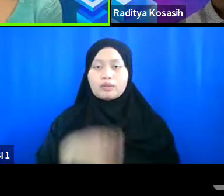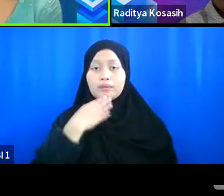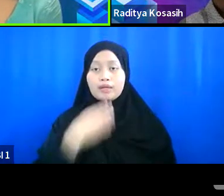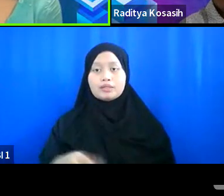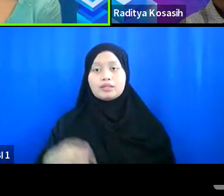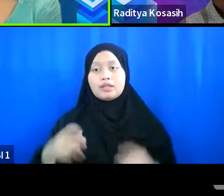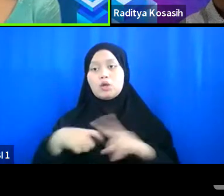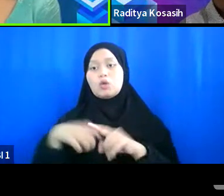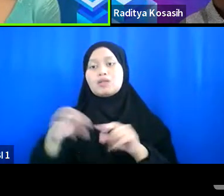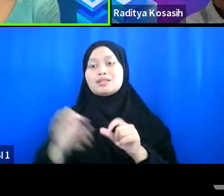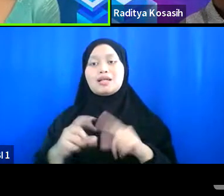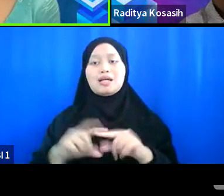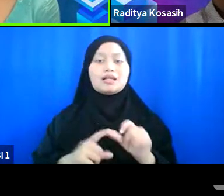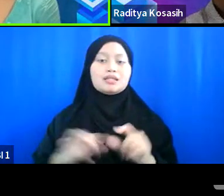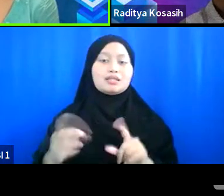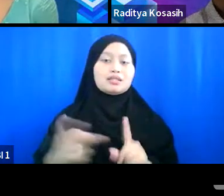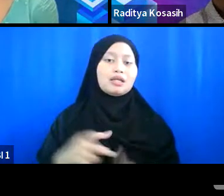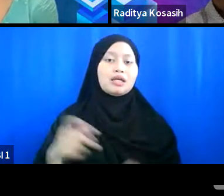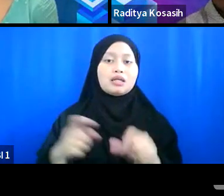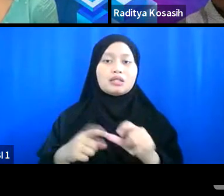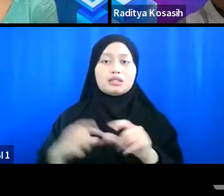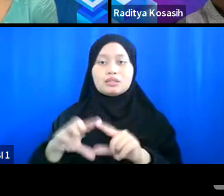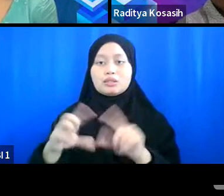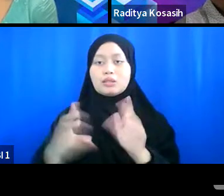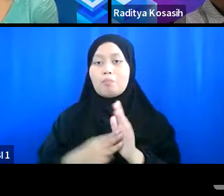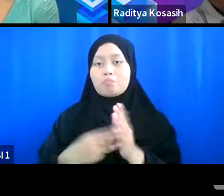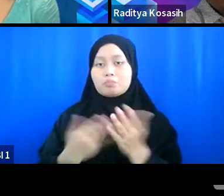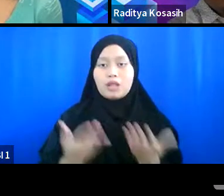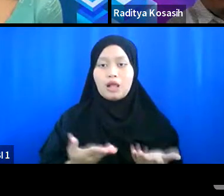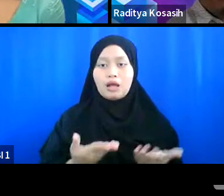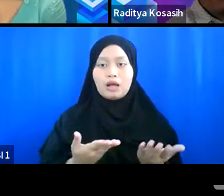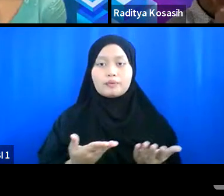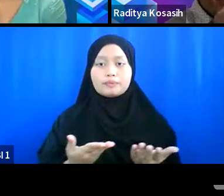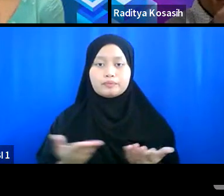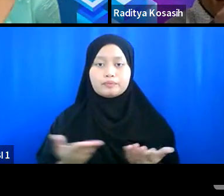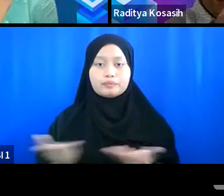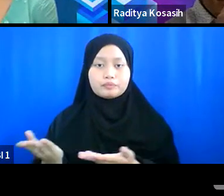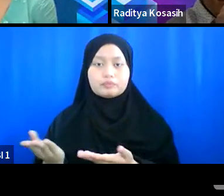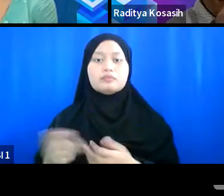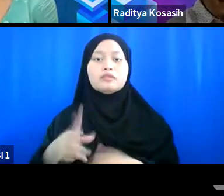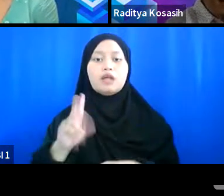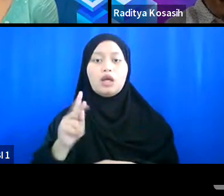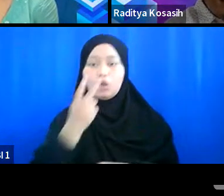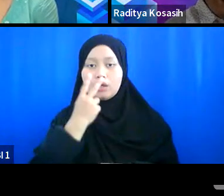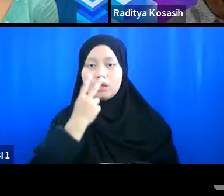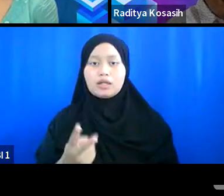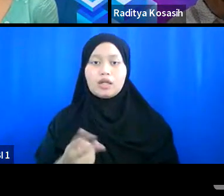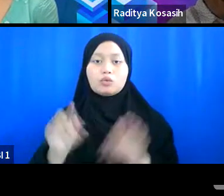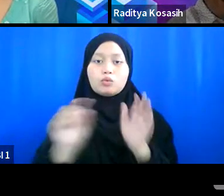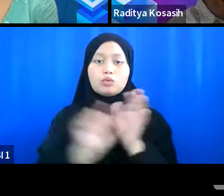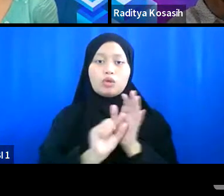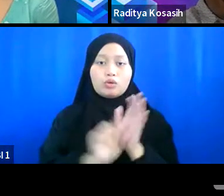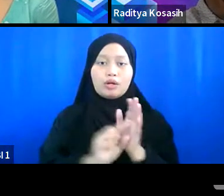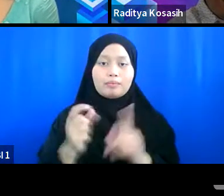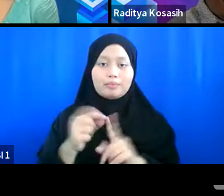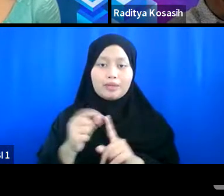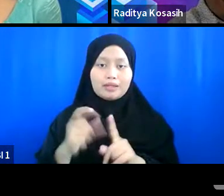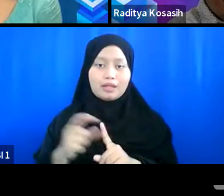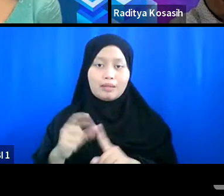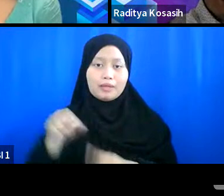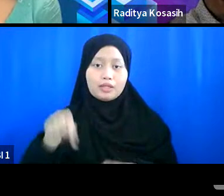om saya persilahkan untuk tengkleng Parah jadi kalau kita lihat dari undang-undang PBB ini